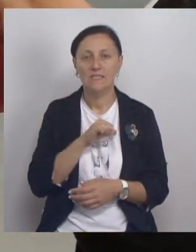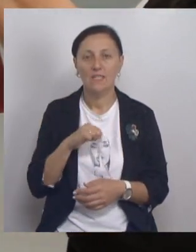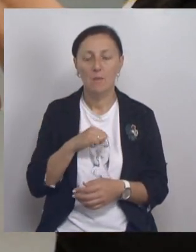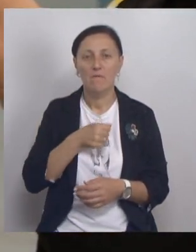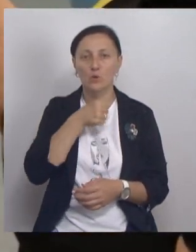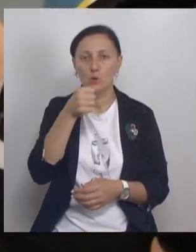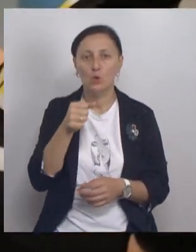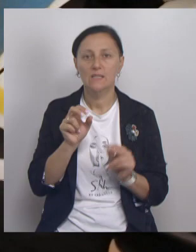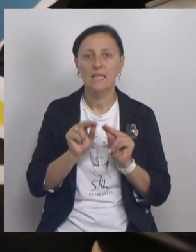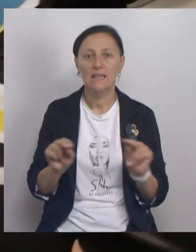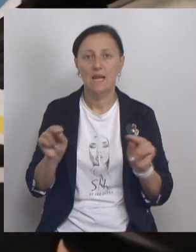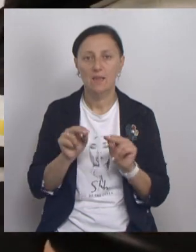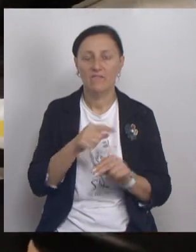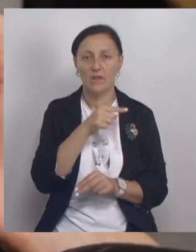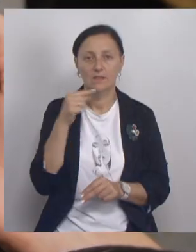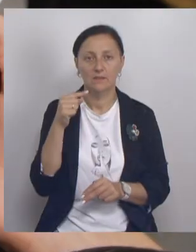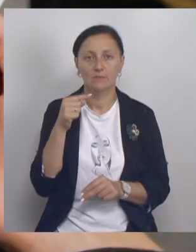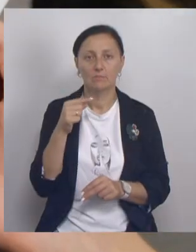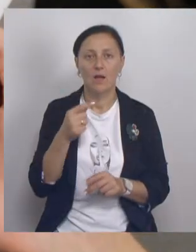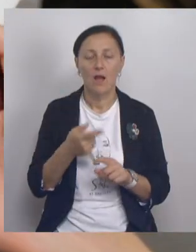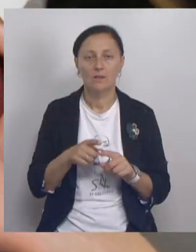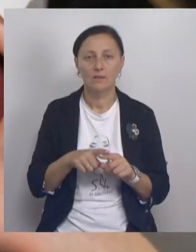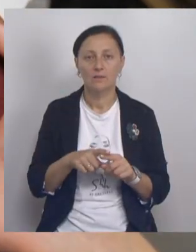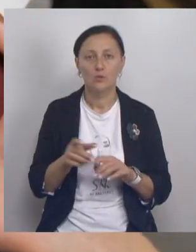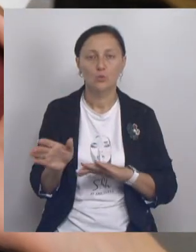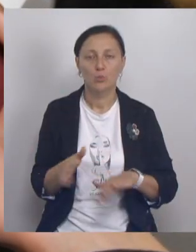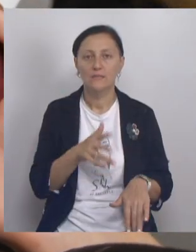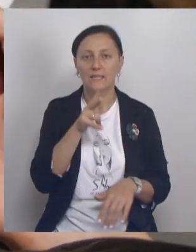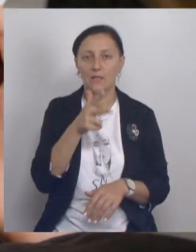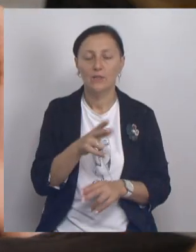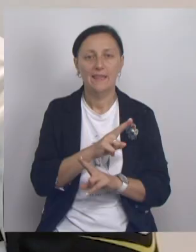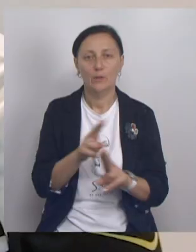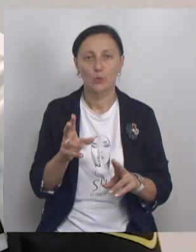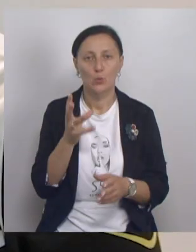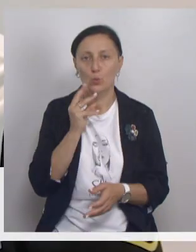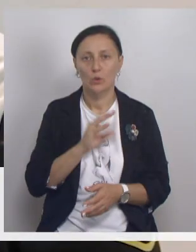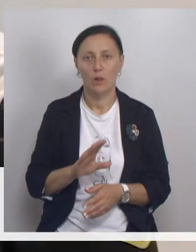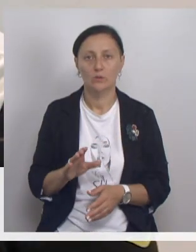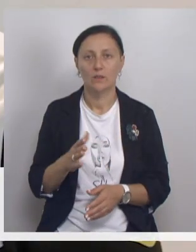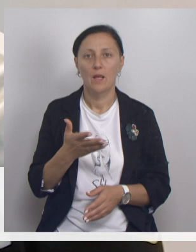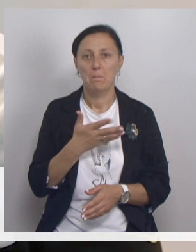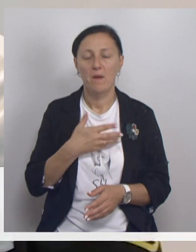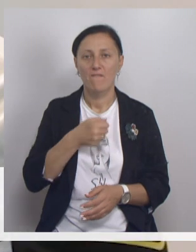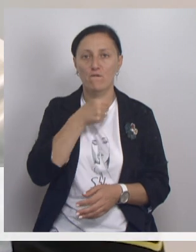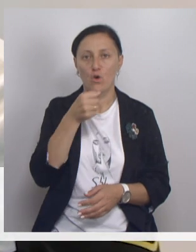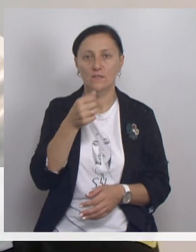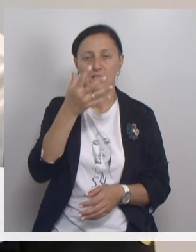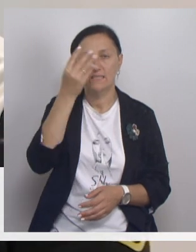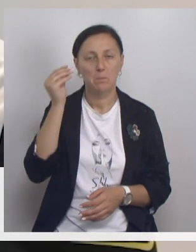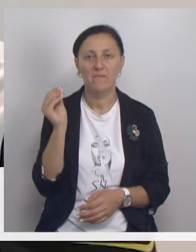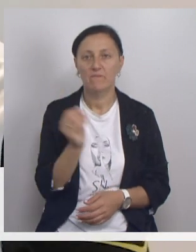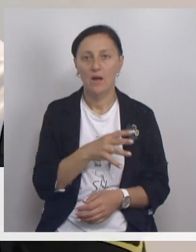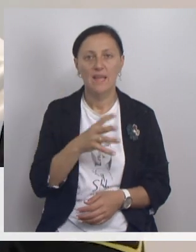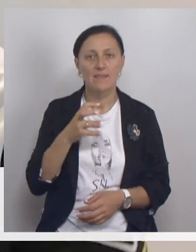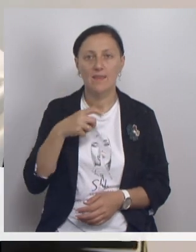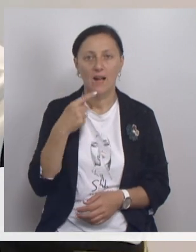по аэро-йоге в стране. Побить это достижение даже спустя 3 года никому не удалось. Мы про возраст забываем и не говорим